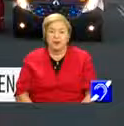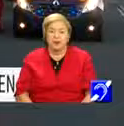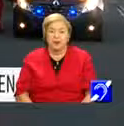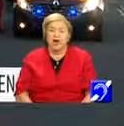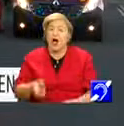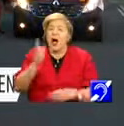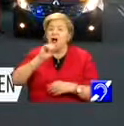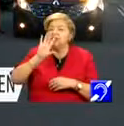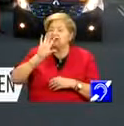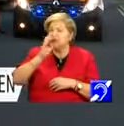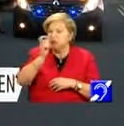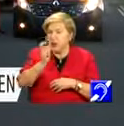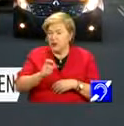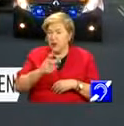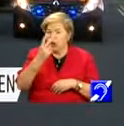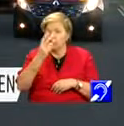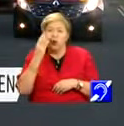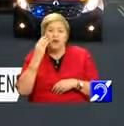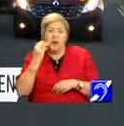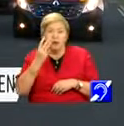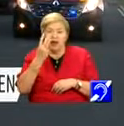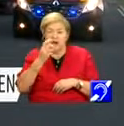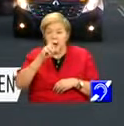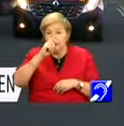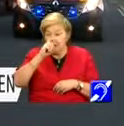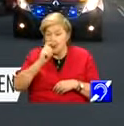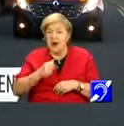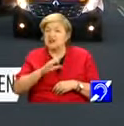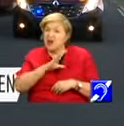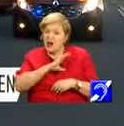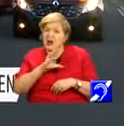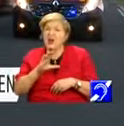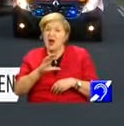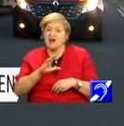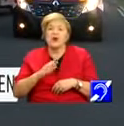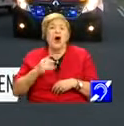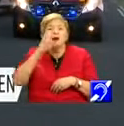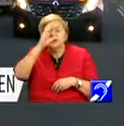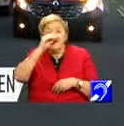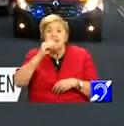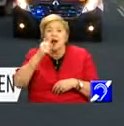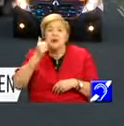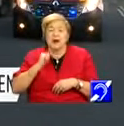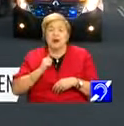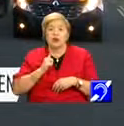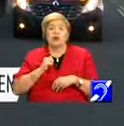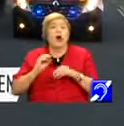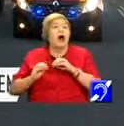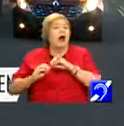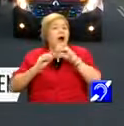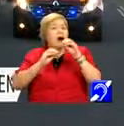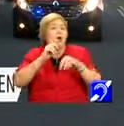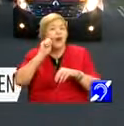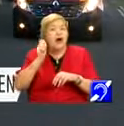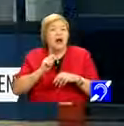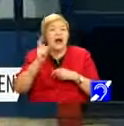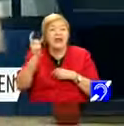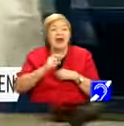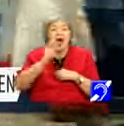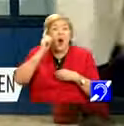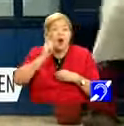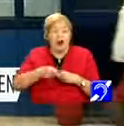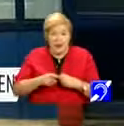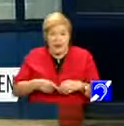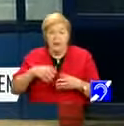Alți 5 pacienți, 2 femei și 3 bărbați aflați în stare gravă, au fost transferați aseară tot la Debrecen, însă de la Oradea. Mai multe echipe